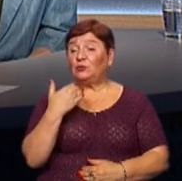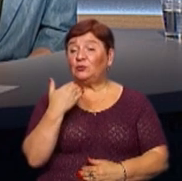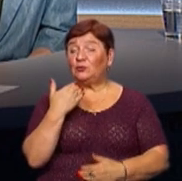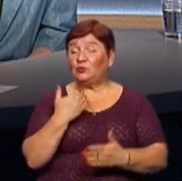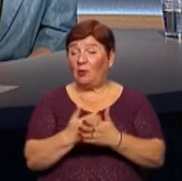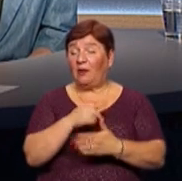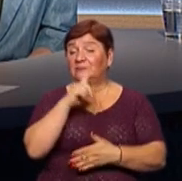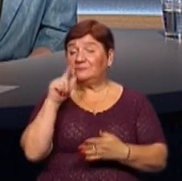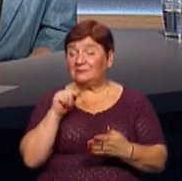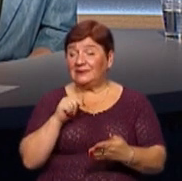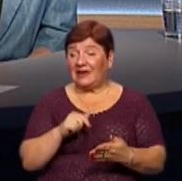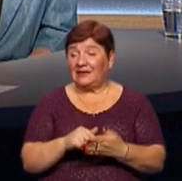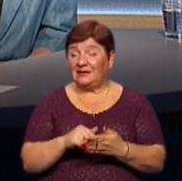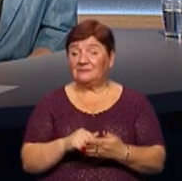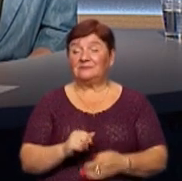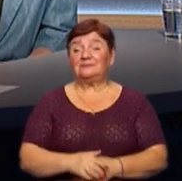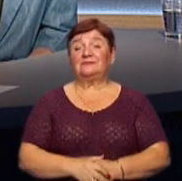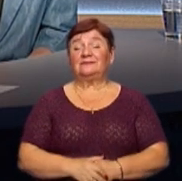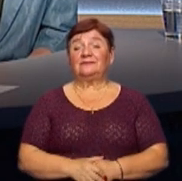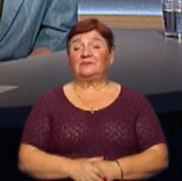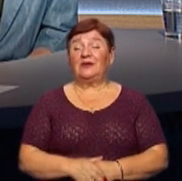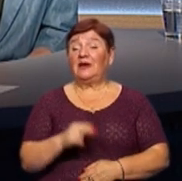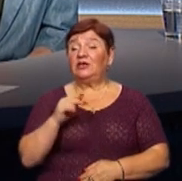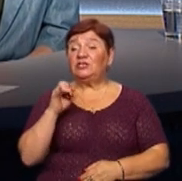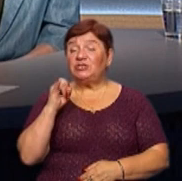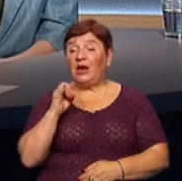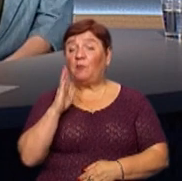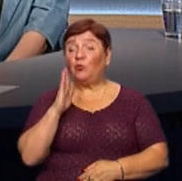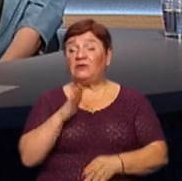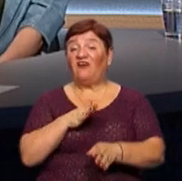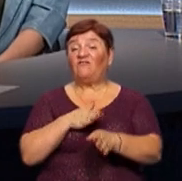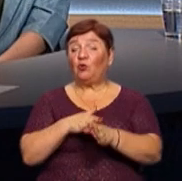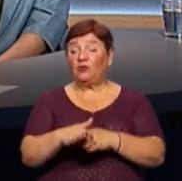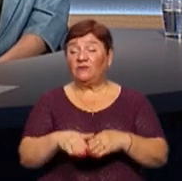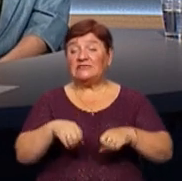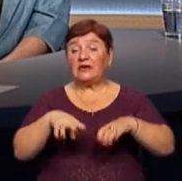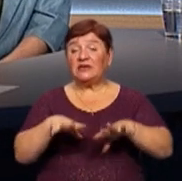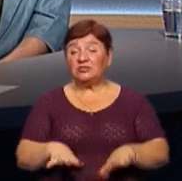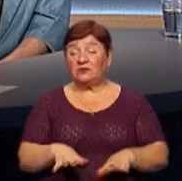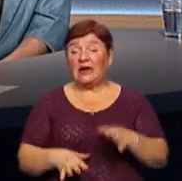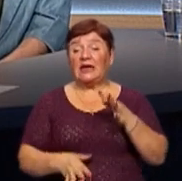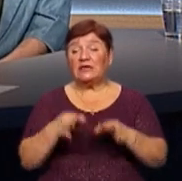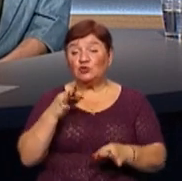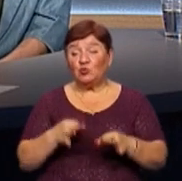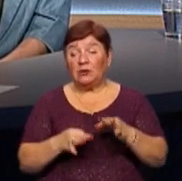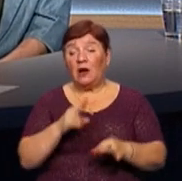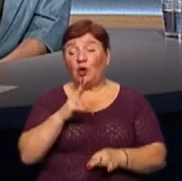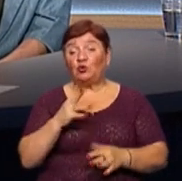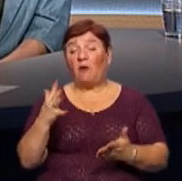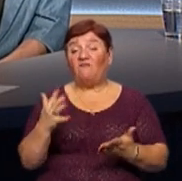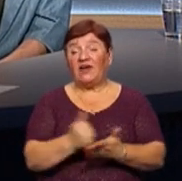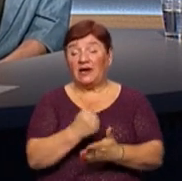Пентенки таке питання. Чи буде виконуватися рішення суду по військових пенсіях? Хто виграв